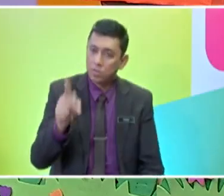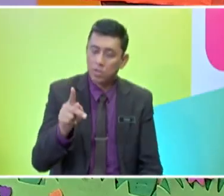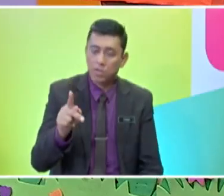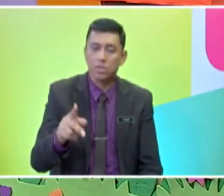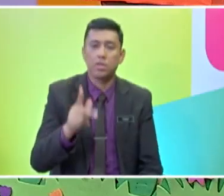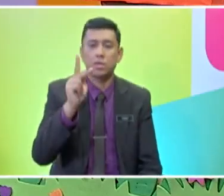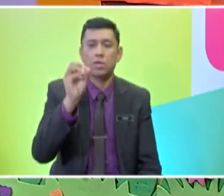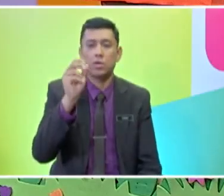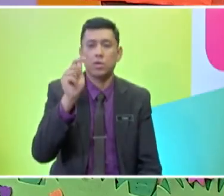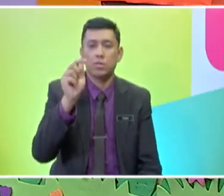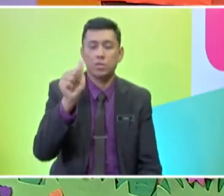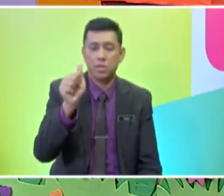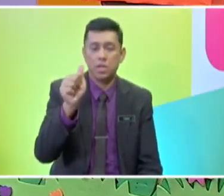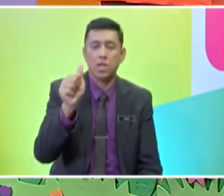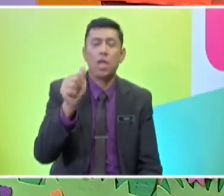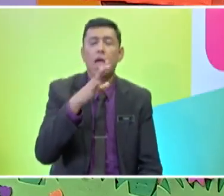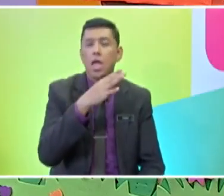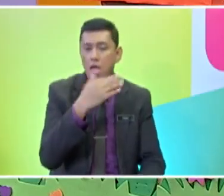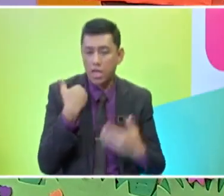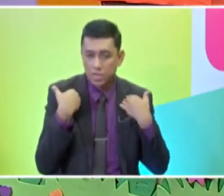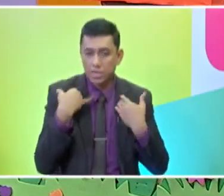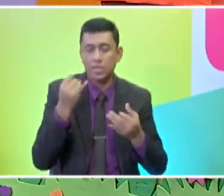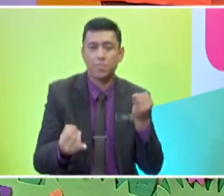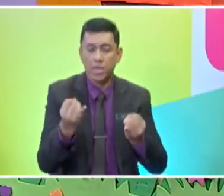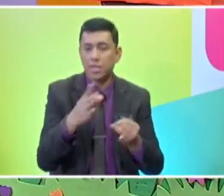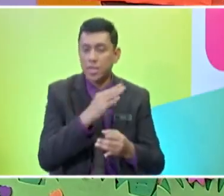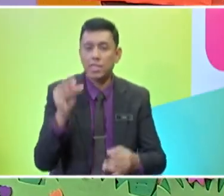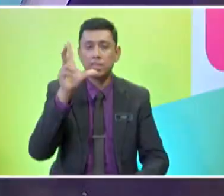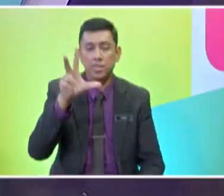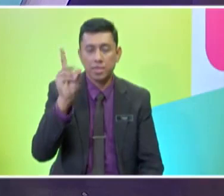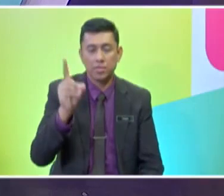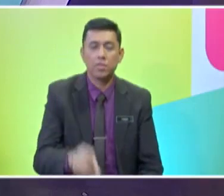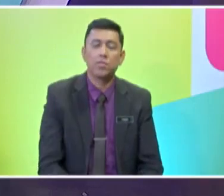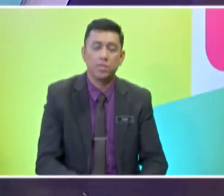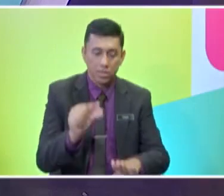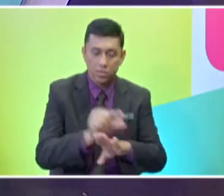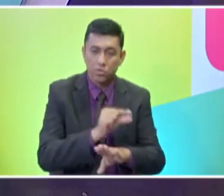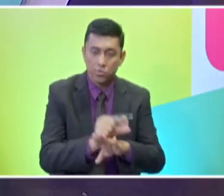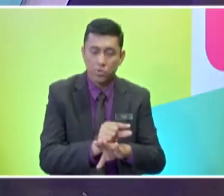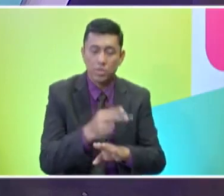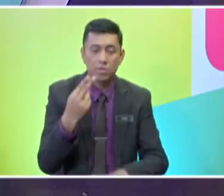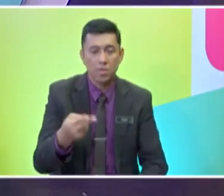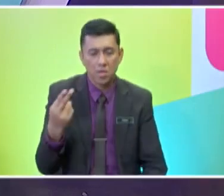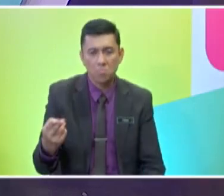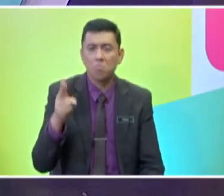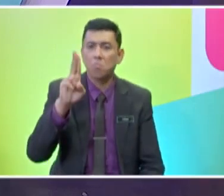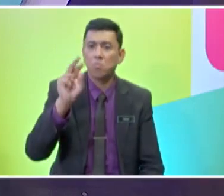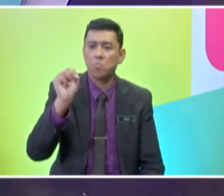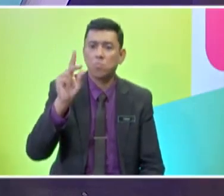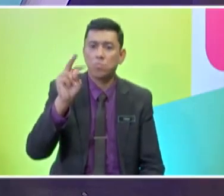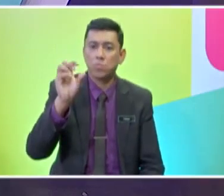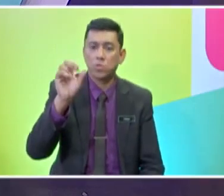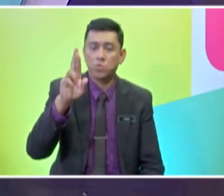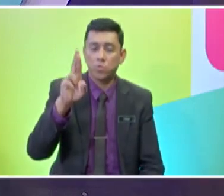kontra Ada timbangan dan juga ada tiga dimensi oke gunakan unsur-unsur tersendiri bukan hanya menghasilkan